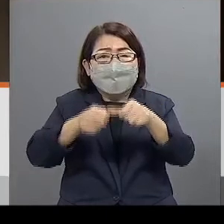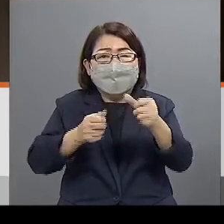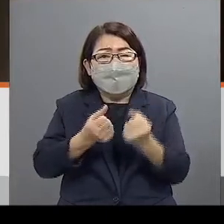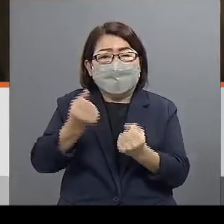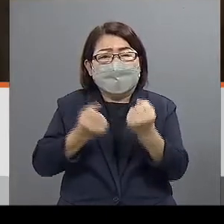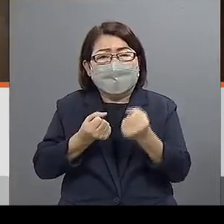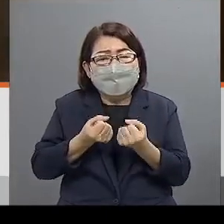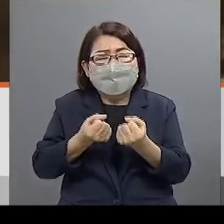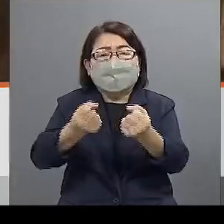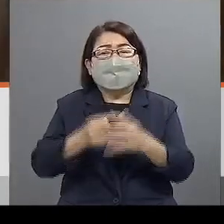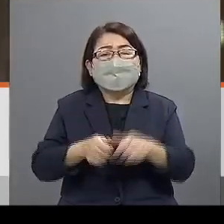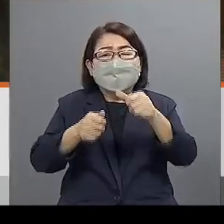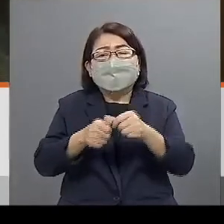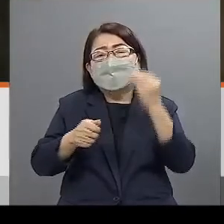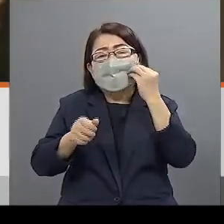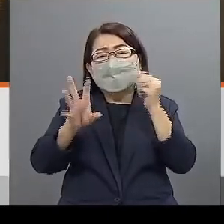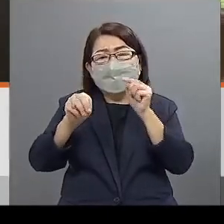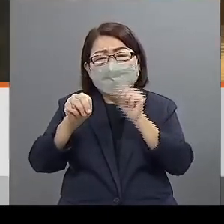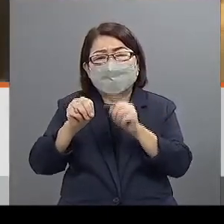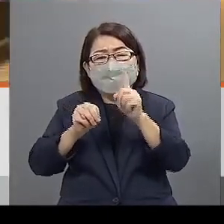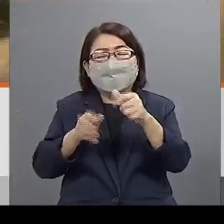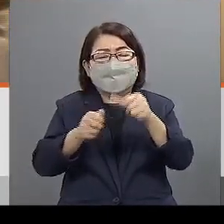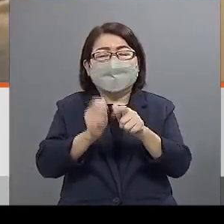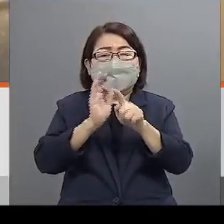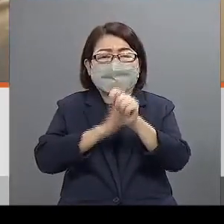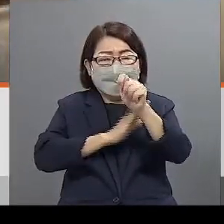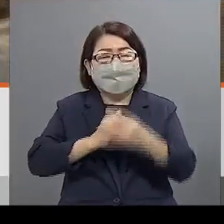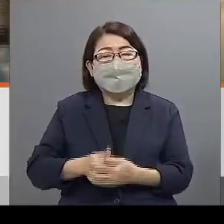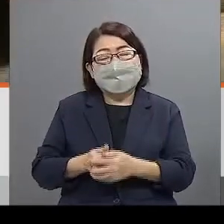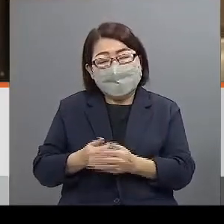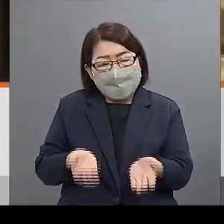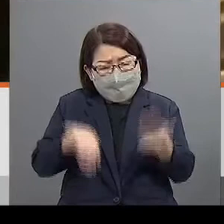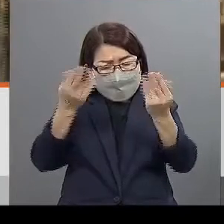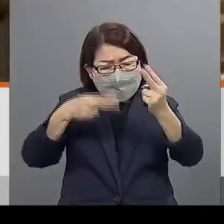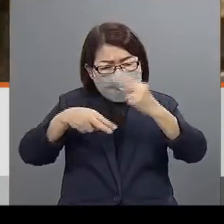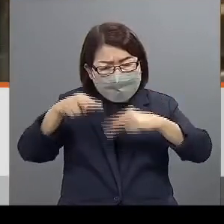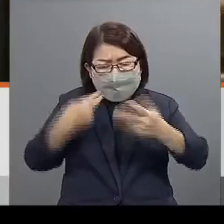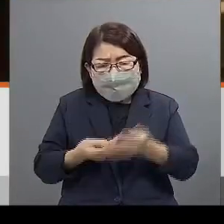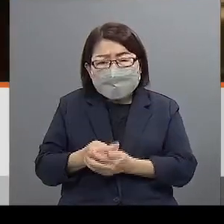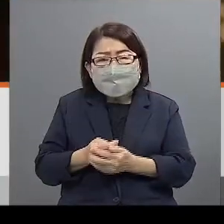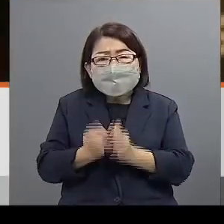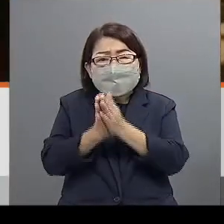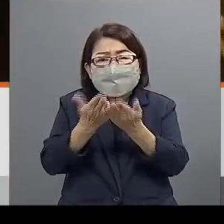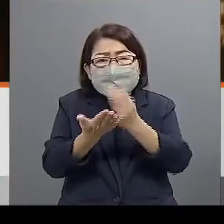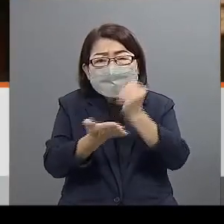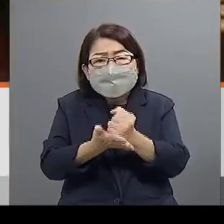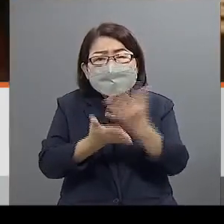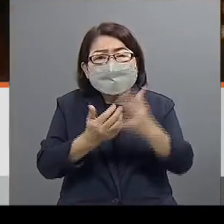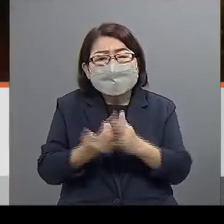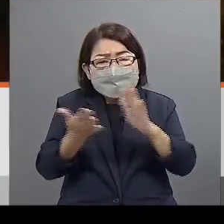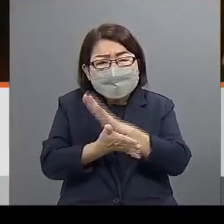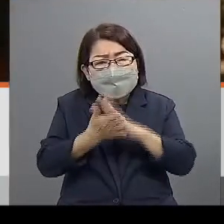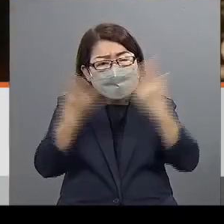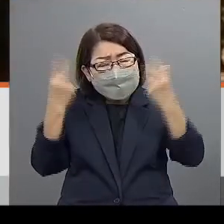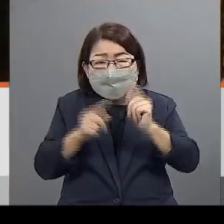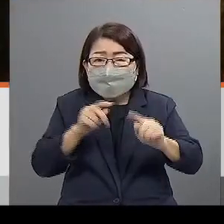แม่กุอำเภอแม่สอดจังหวัดตากจัดการตรวจสอบนะคะทั้งหมดไม่มีหนังสือเดินทางและไม่มีเอกสารติดตัวจึงควบคุม